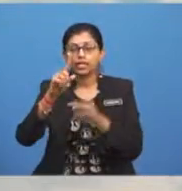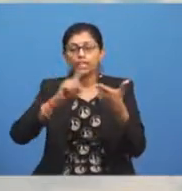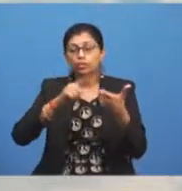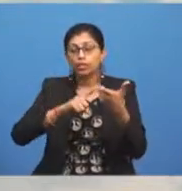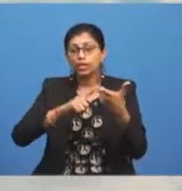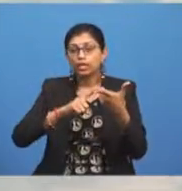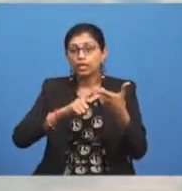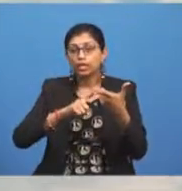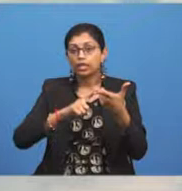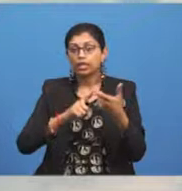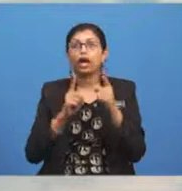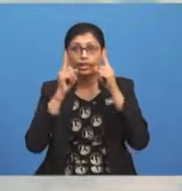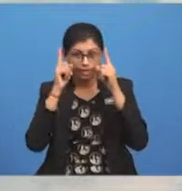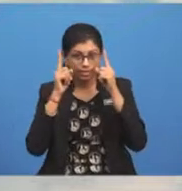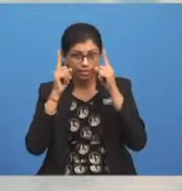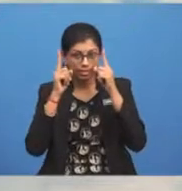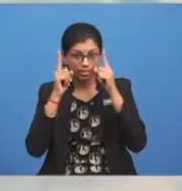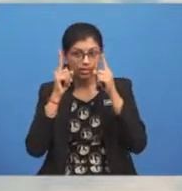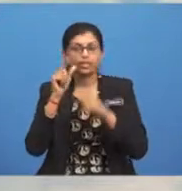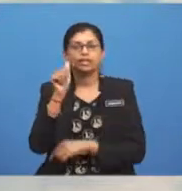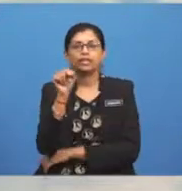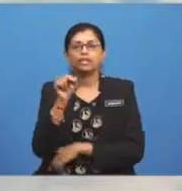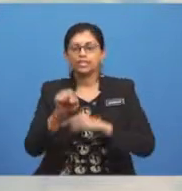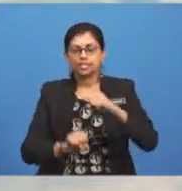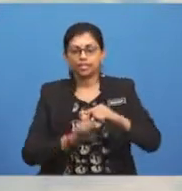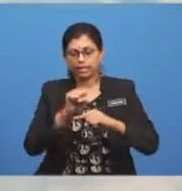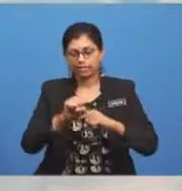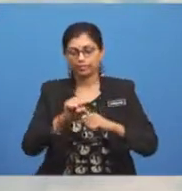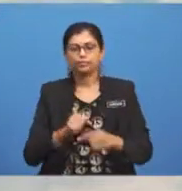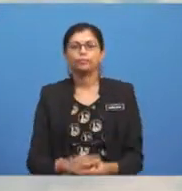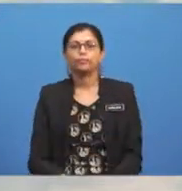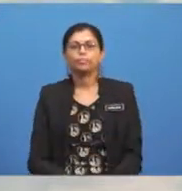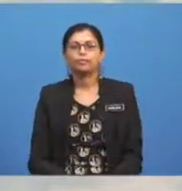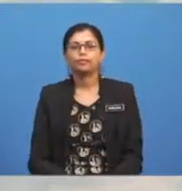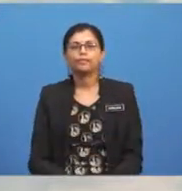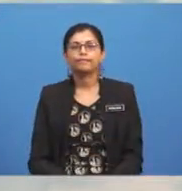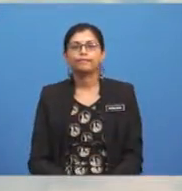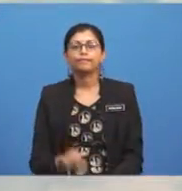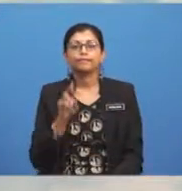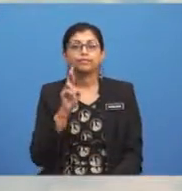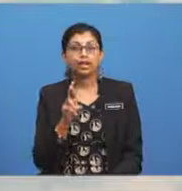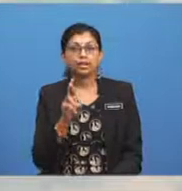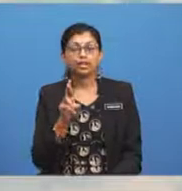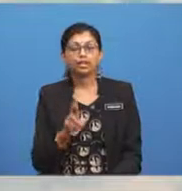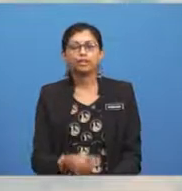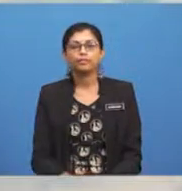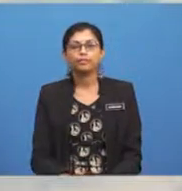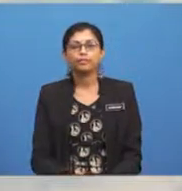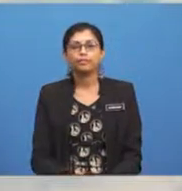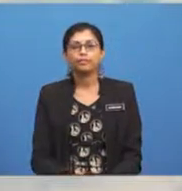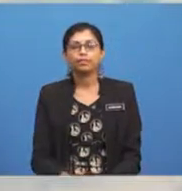dalam kes ini adalah satelit. Manakala R pula